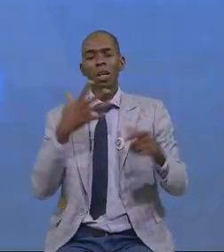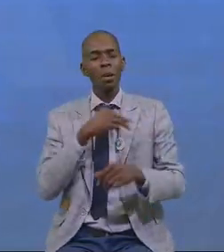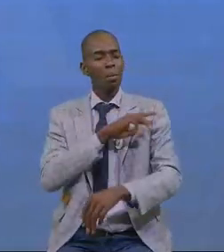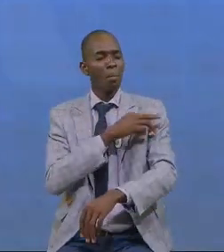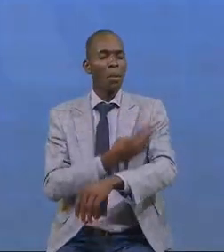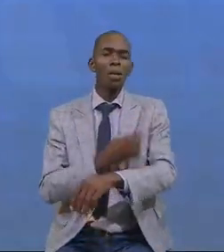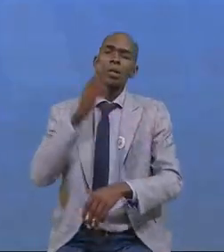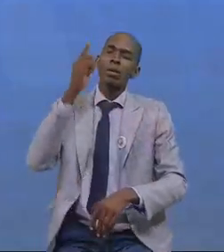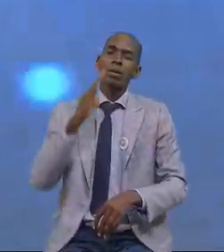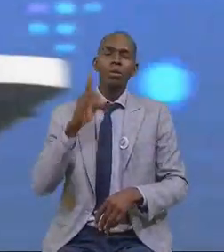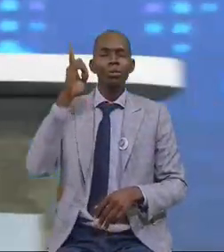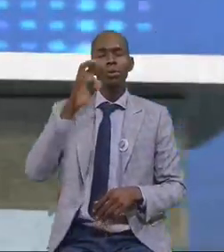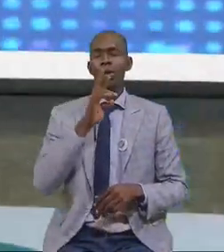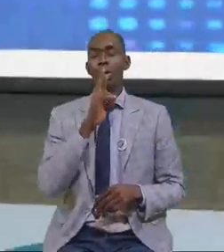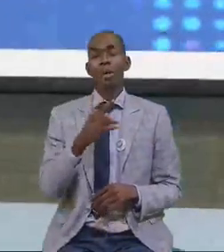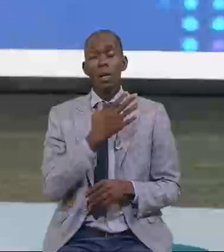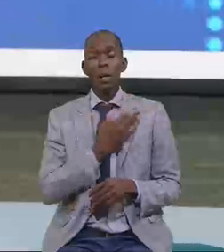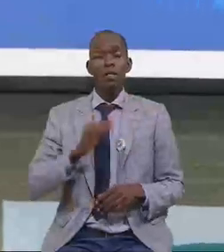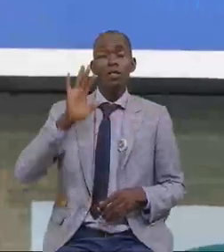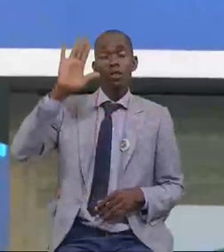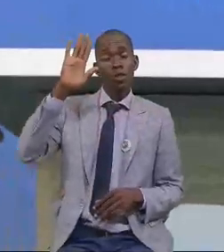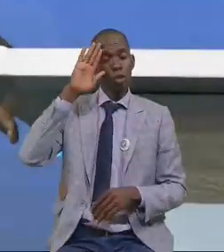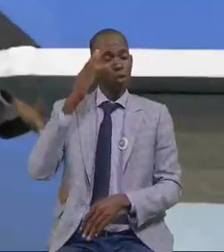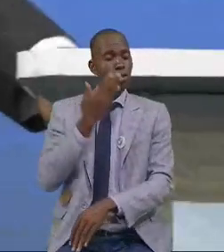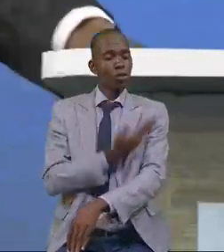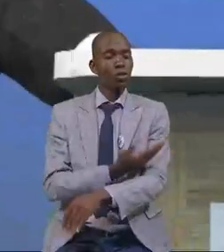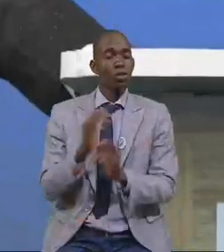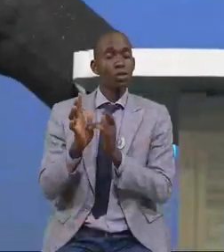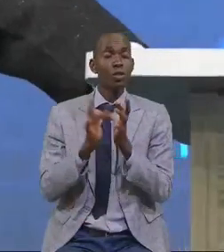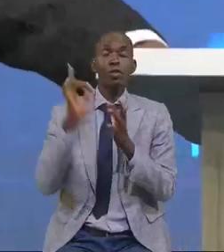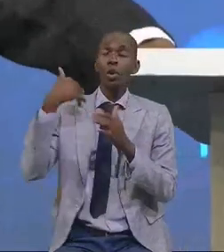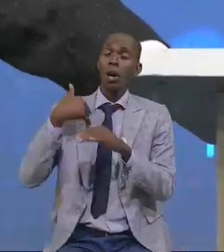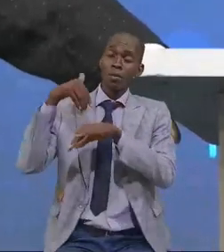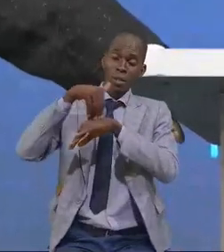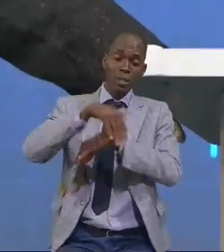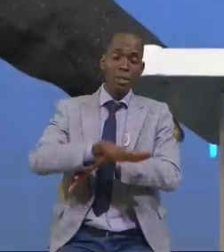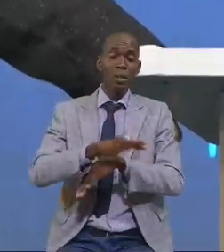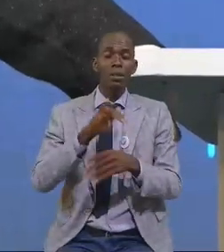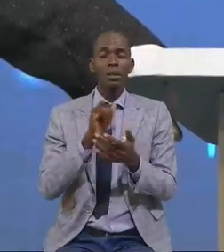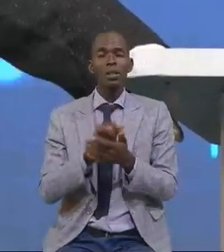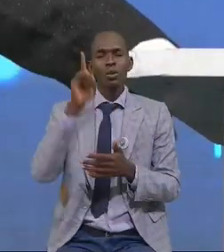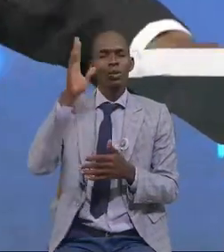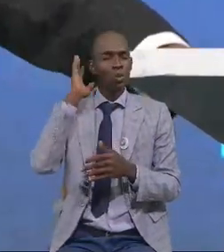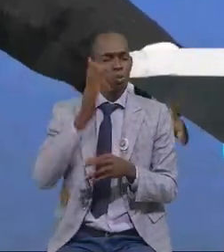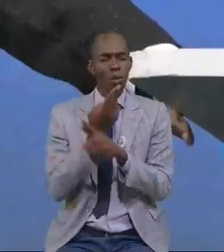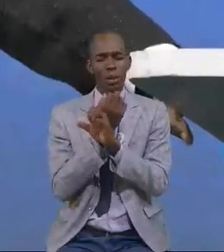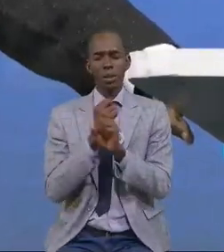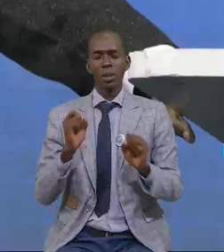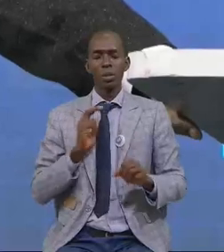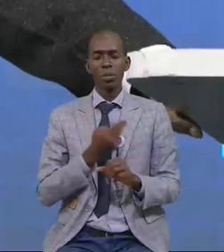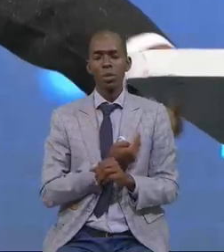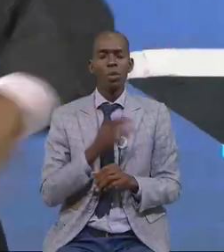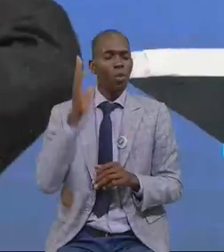et puissant, et tu as envoyé ton Fils pour nous racheter,